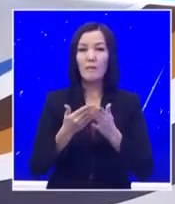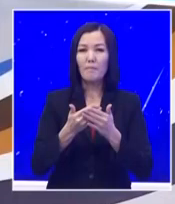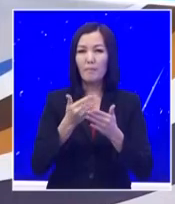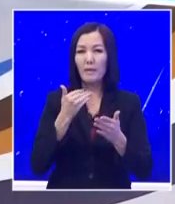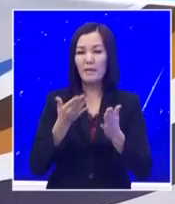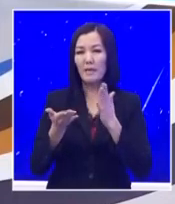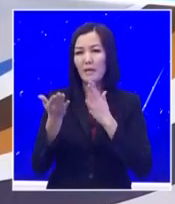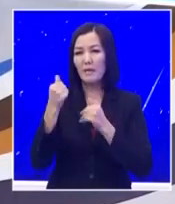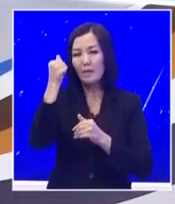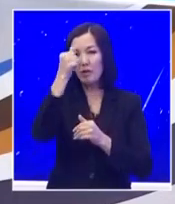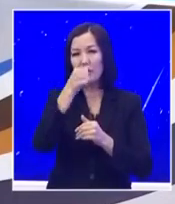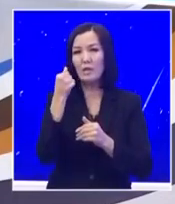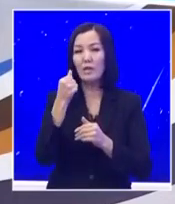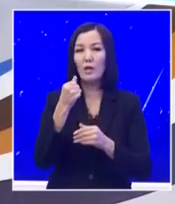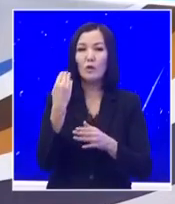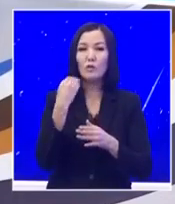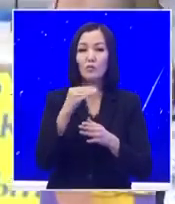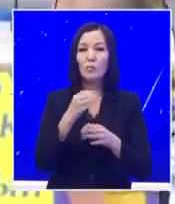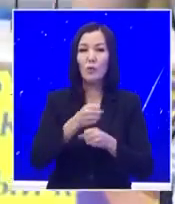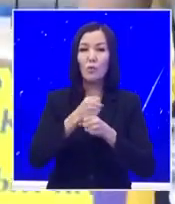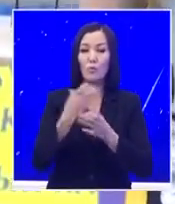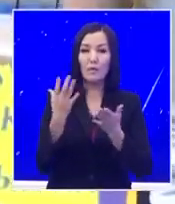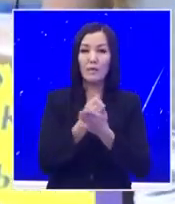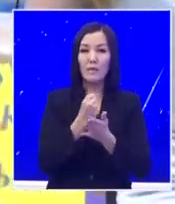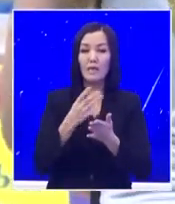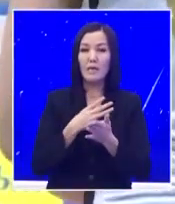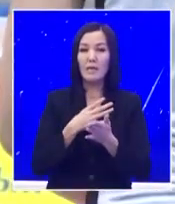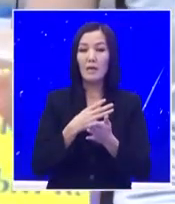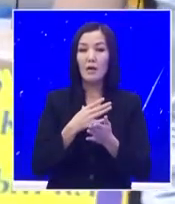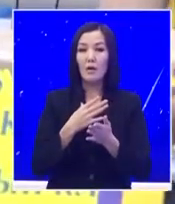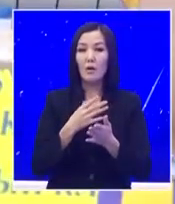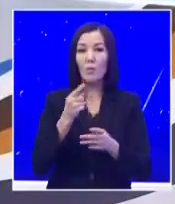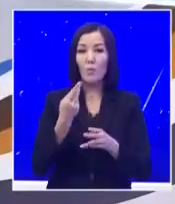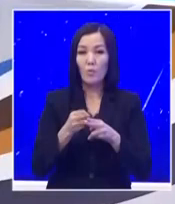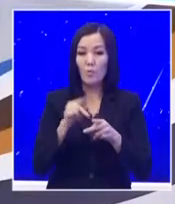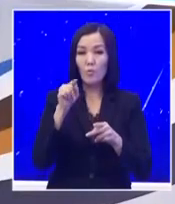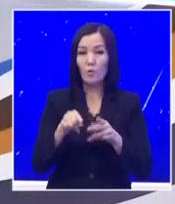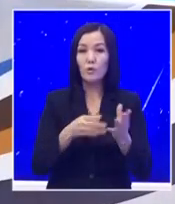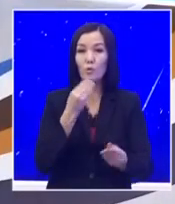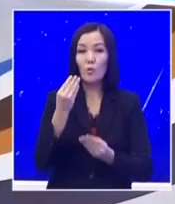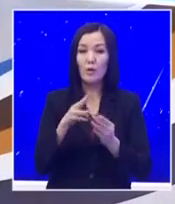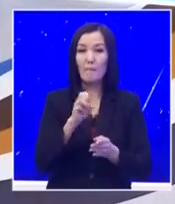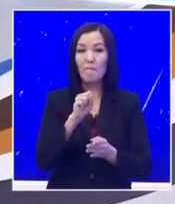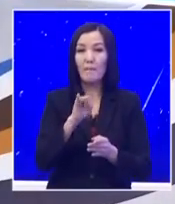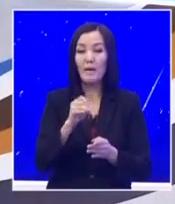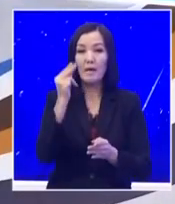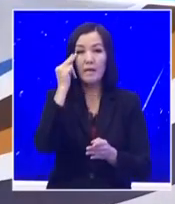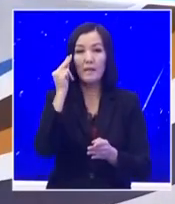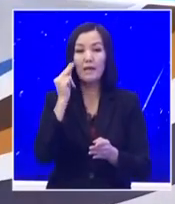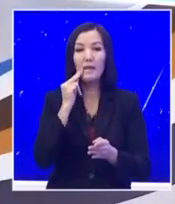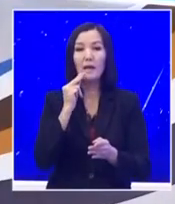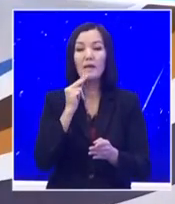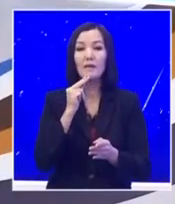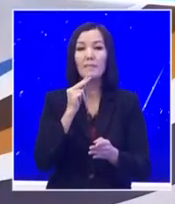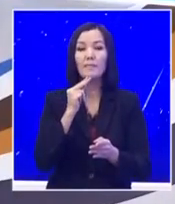жылға супер кубок иегері болды біздің қыздарымыз. Осыны ұтқаннан кейін бізде май айында Қытайда